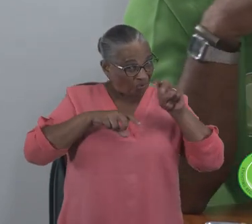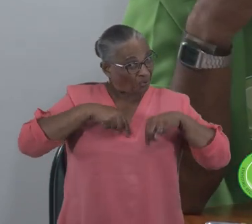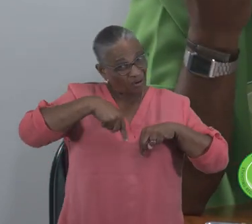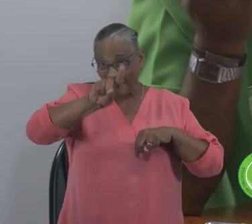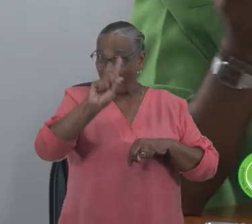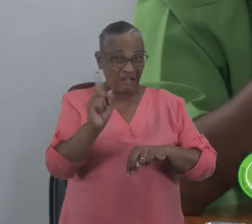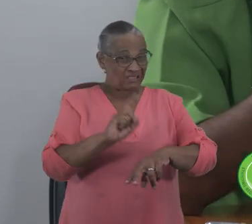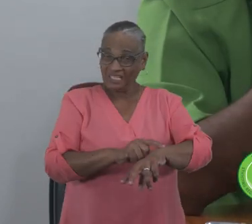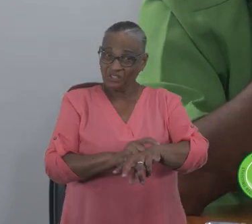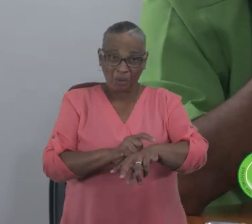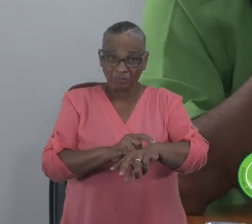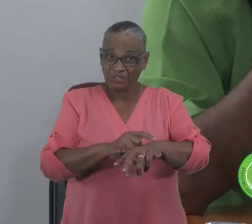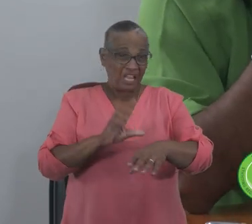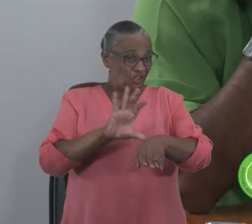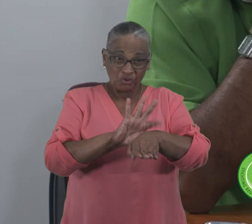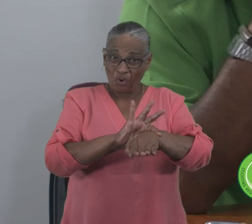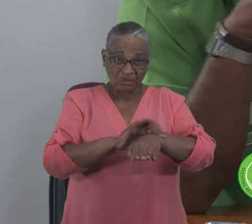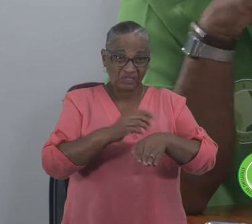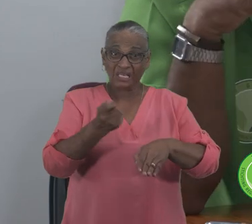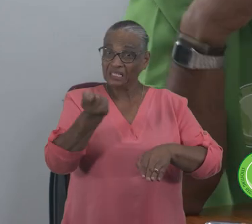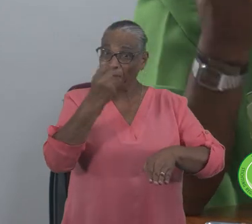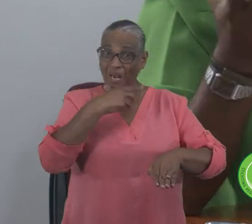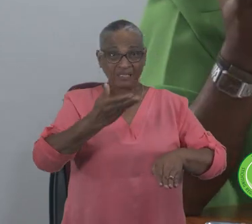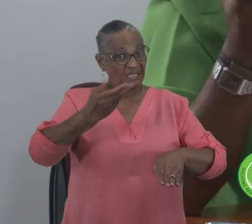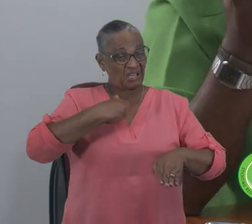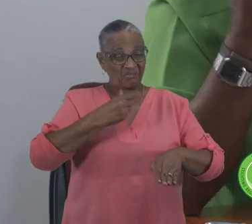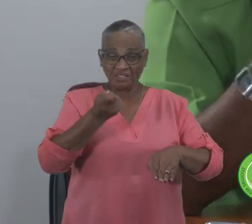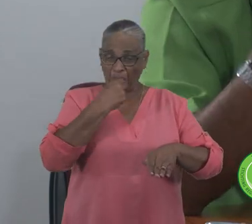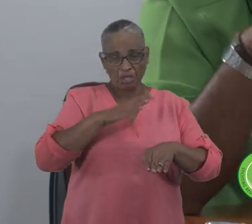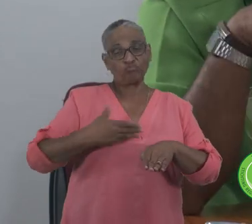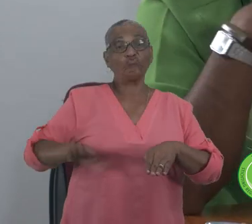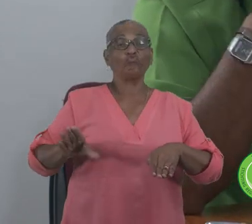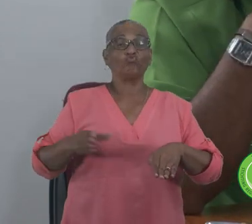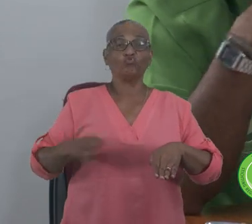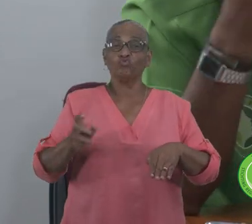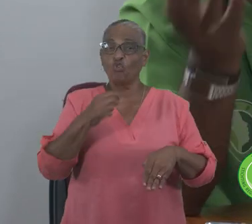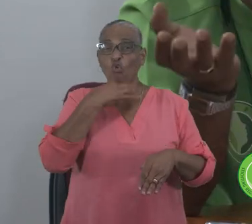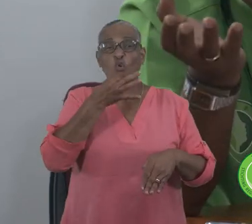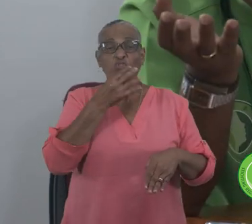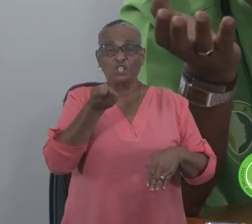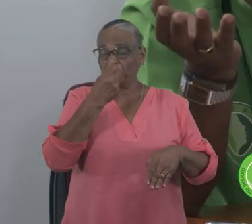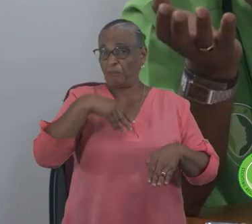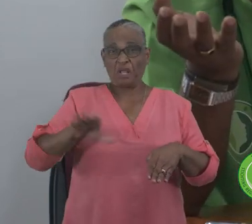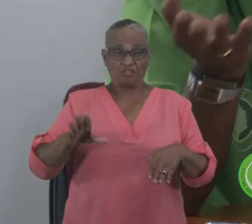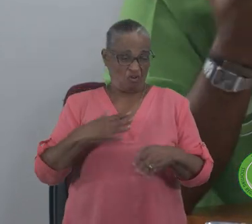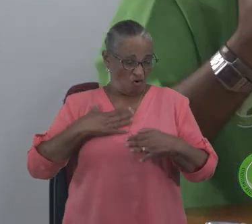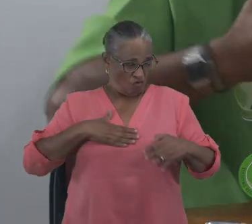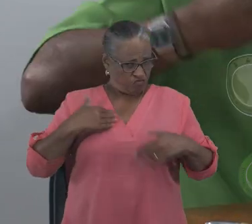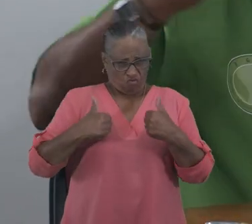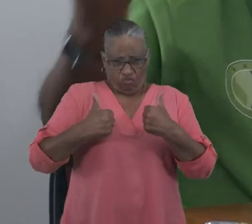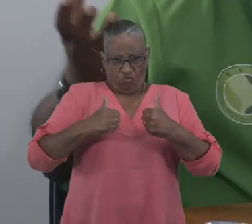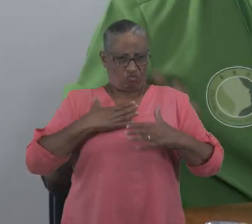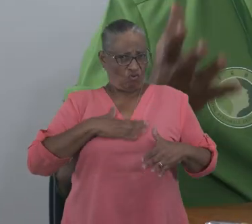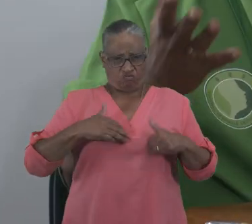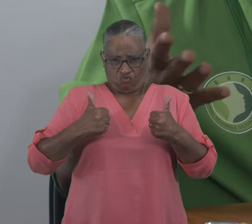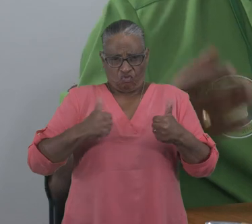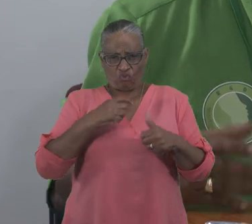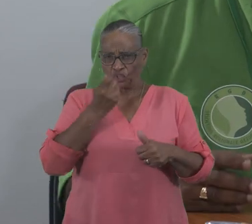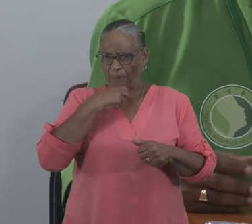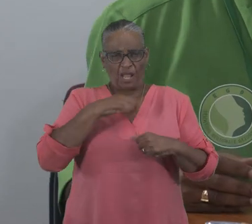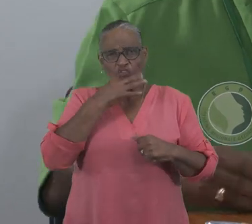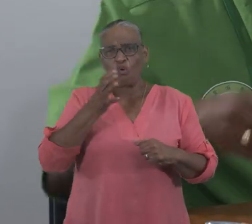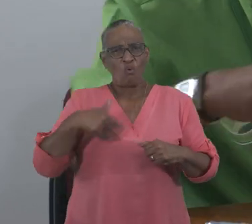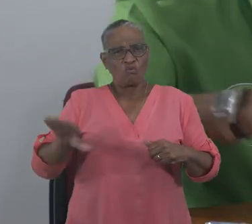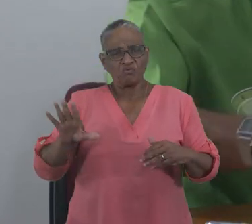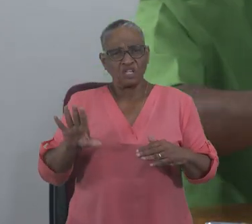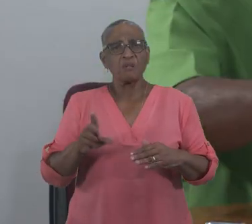nego controleer op tijd. Of adatra egi de dresi, de man vindt dat de no dringa dresi, want de man e fear next. Vaak met de